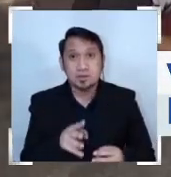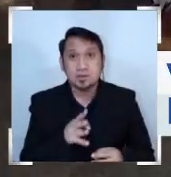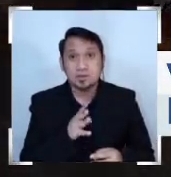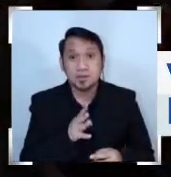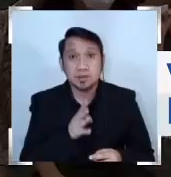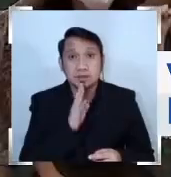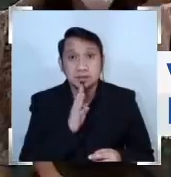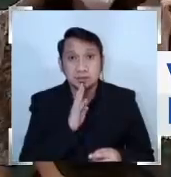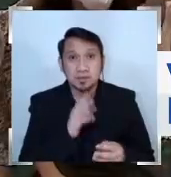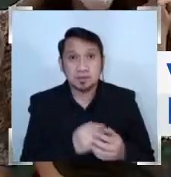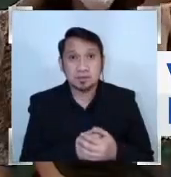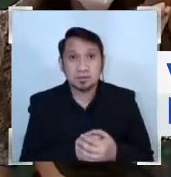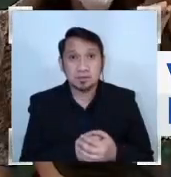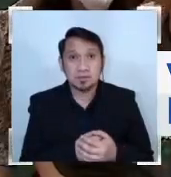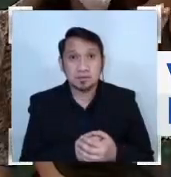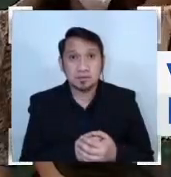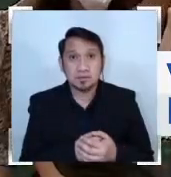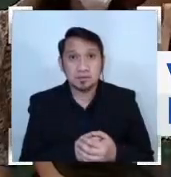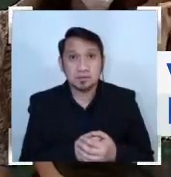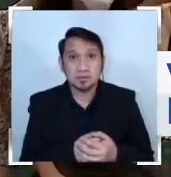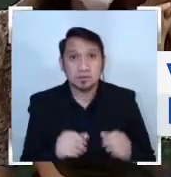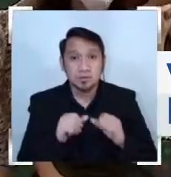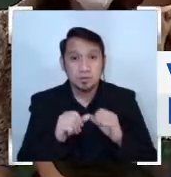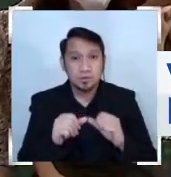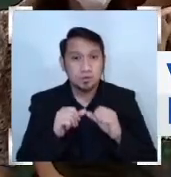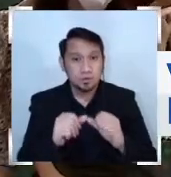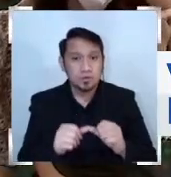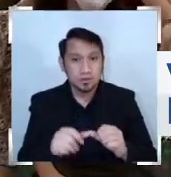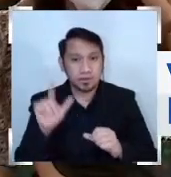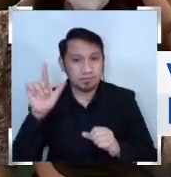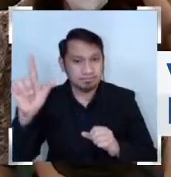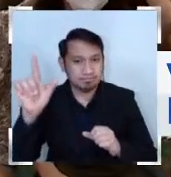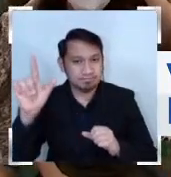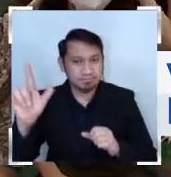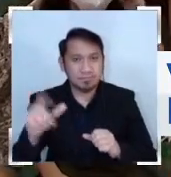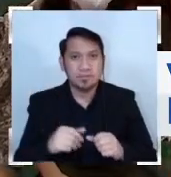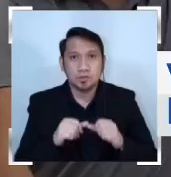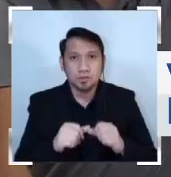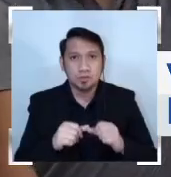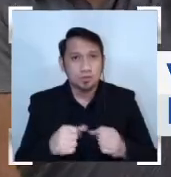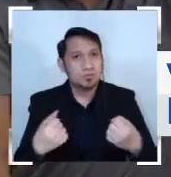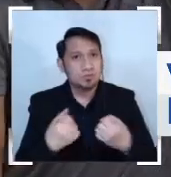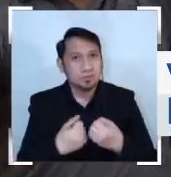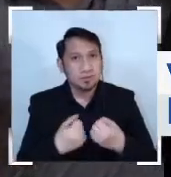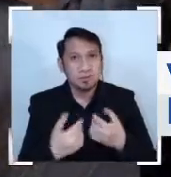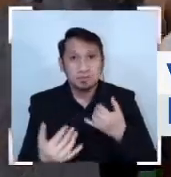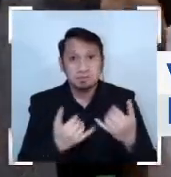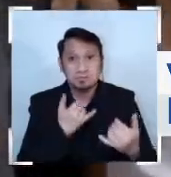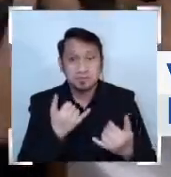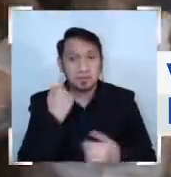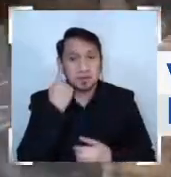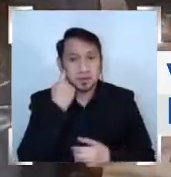Presidente. Tuloy-tuloy ang laban! Tuloy-tuloy ang laban! Nagtipon-tipon din doon kanina ang mga